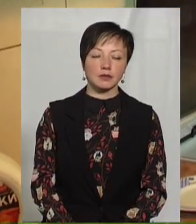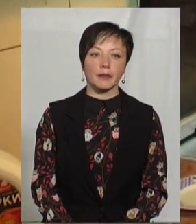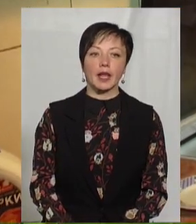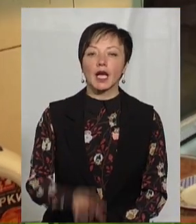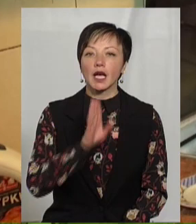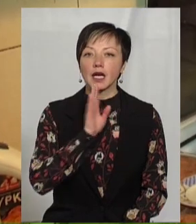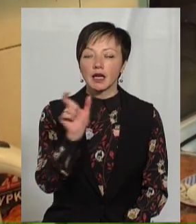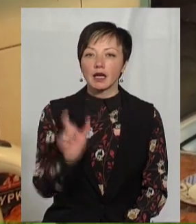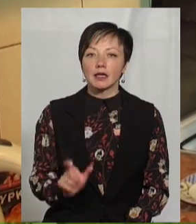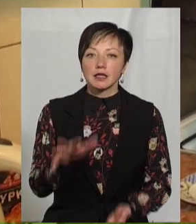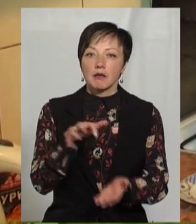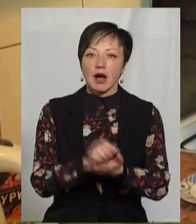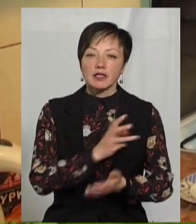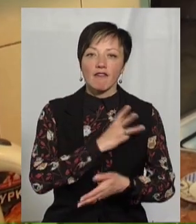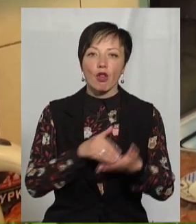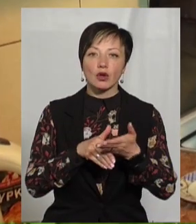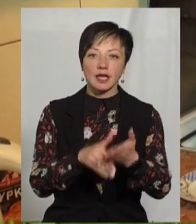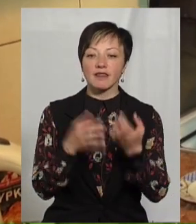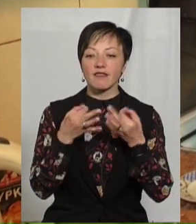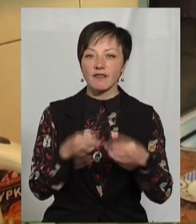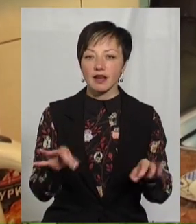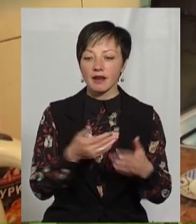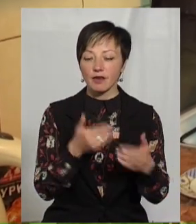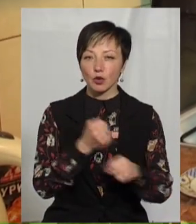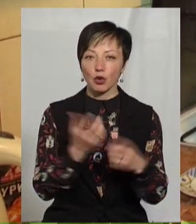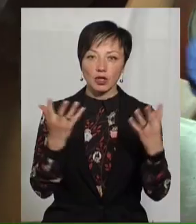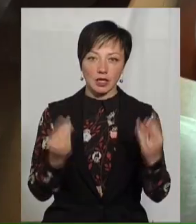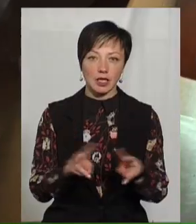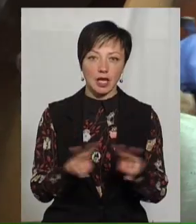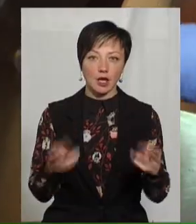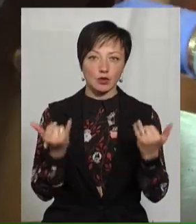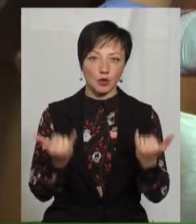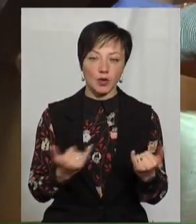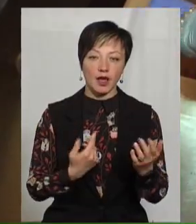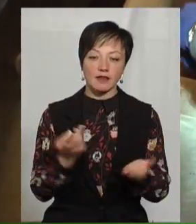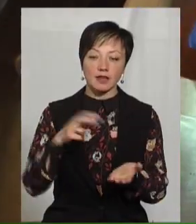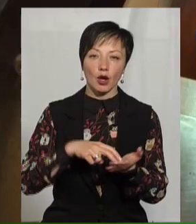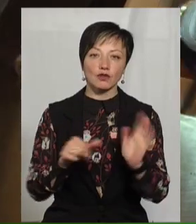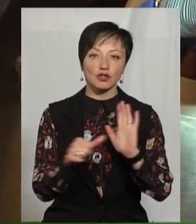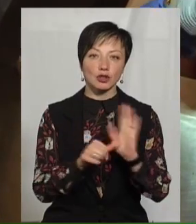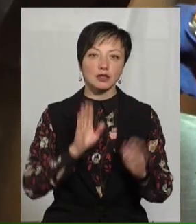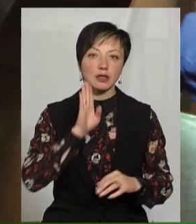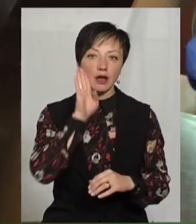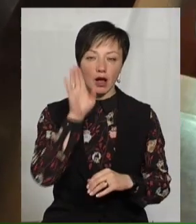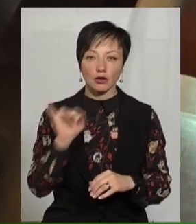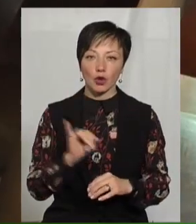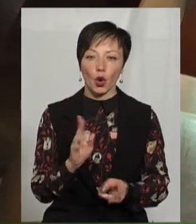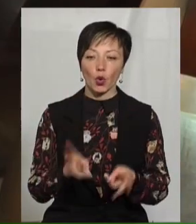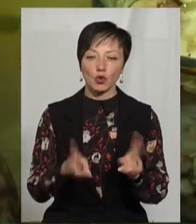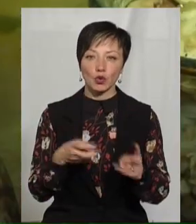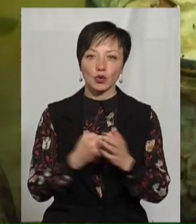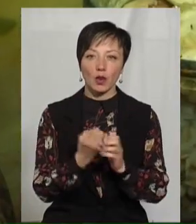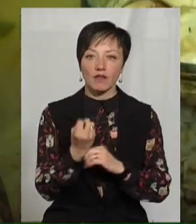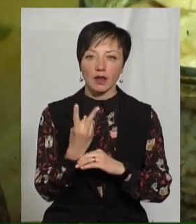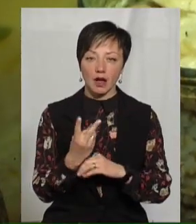Вероніка Терехівська займається волонтерством у вільні від роботи дні, як сьогодні. Я встаю там в 6 ранку і готую до